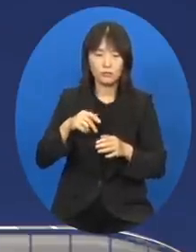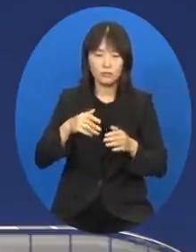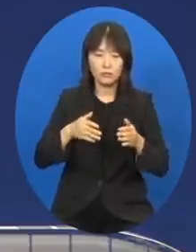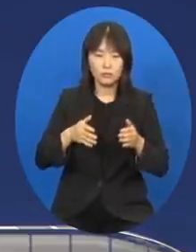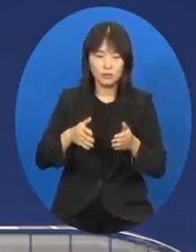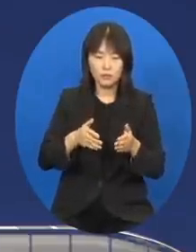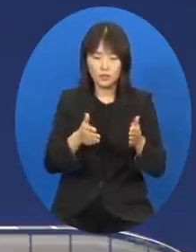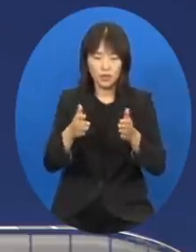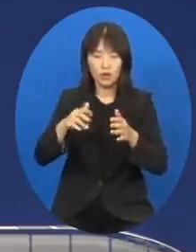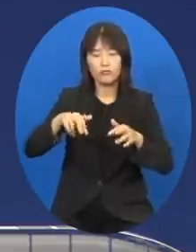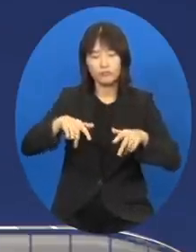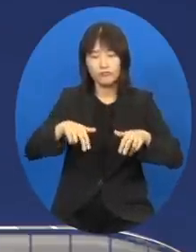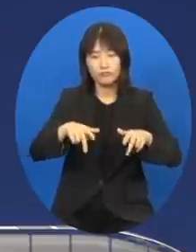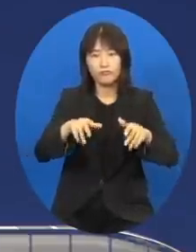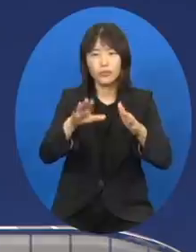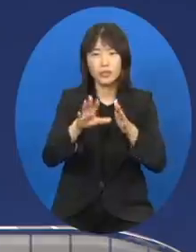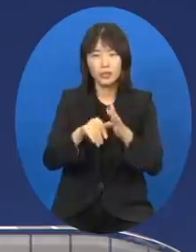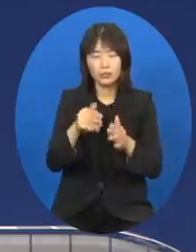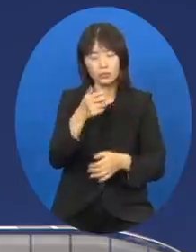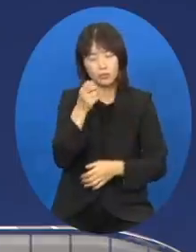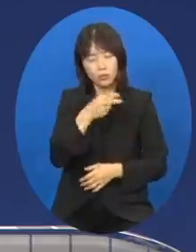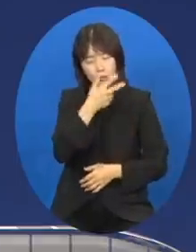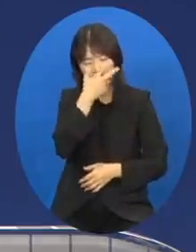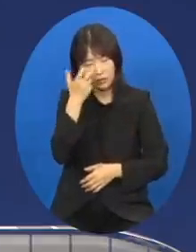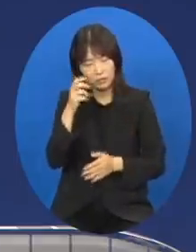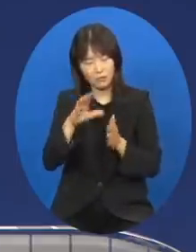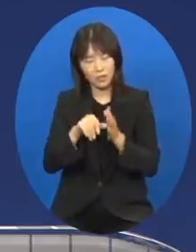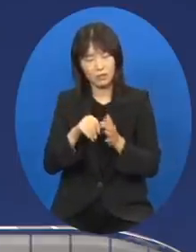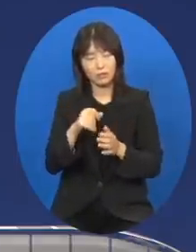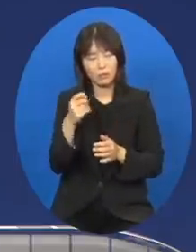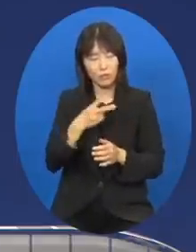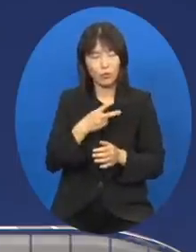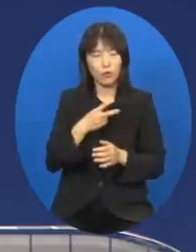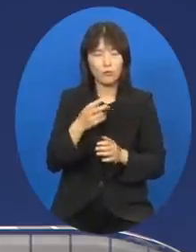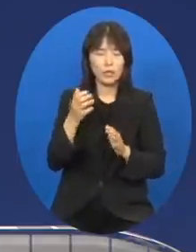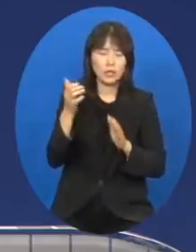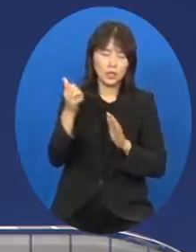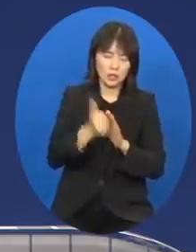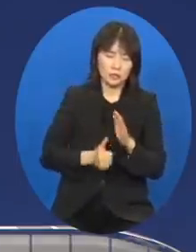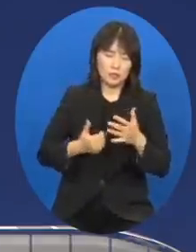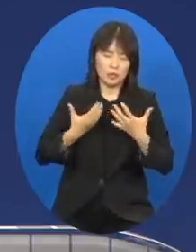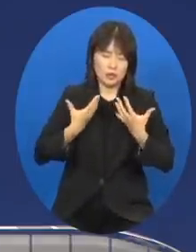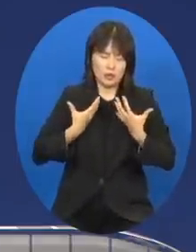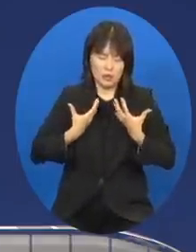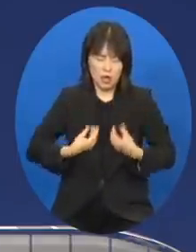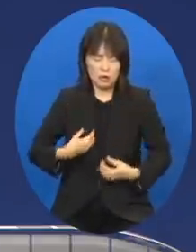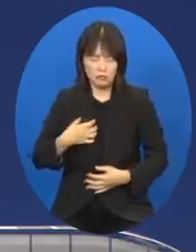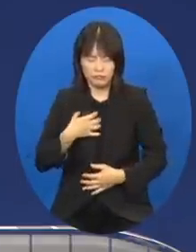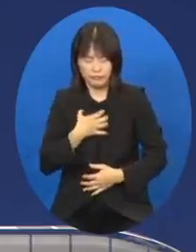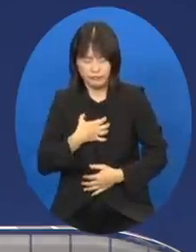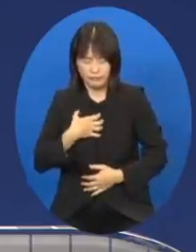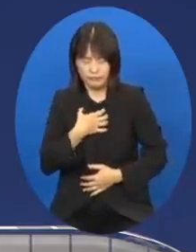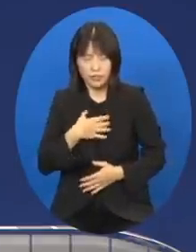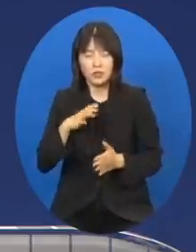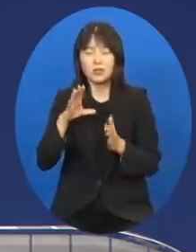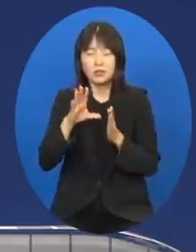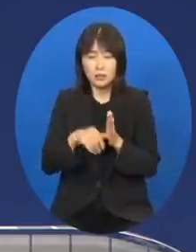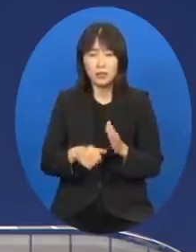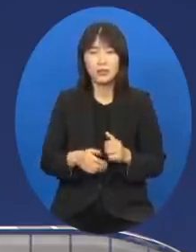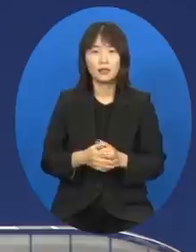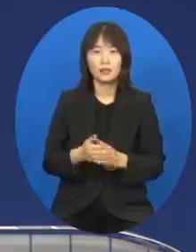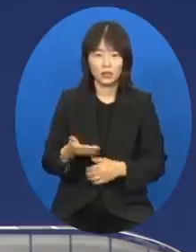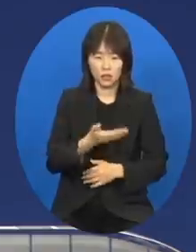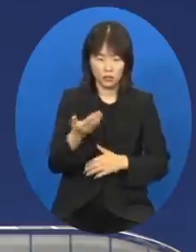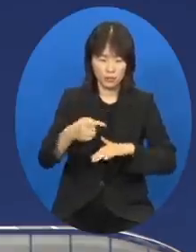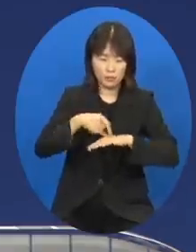또는 잠을 자거나 어떤 때는 너무 실패하고 낙심하고 너무 마음이 괴롭고 힘들 때나